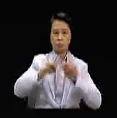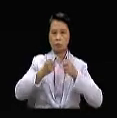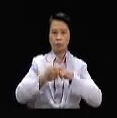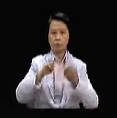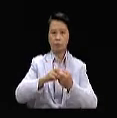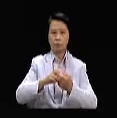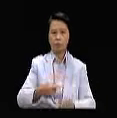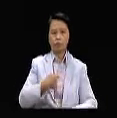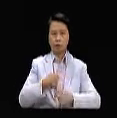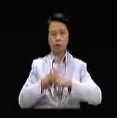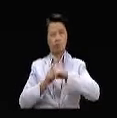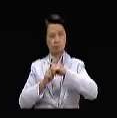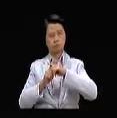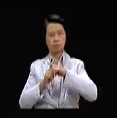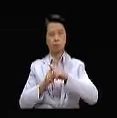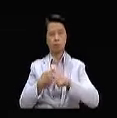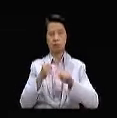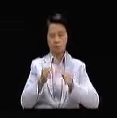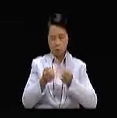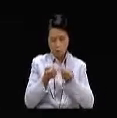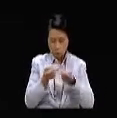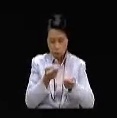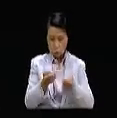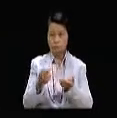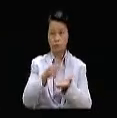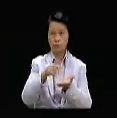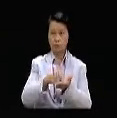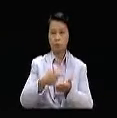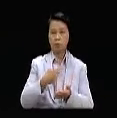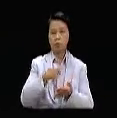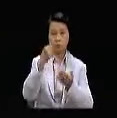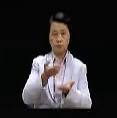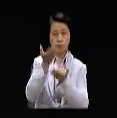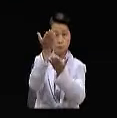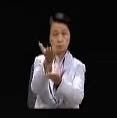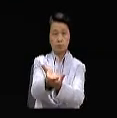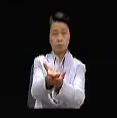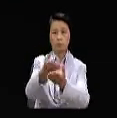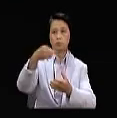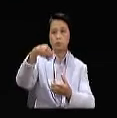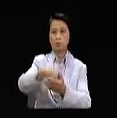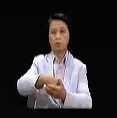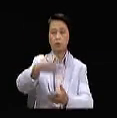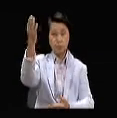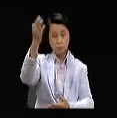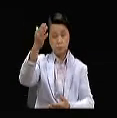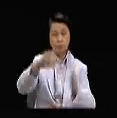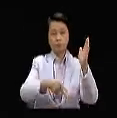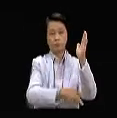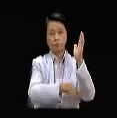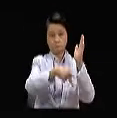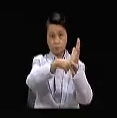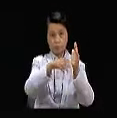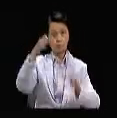saya optimis Nah kita dapat menguruskan ke ini dan kita dapat membentangkan ke ini di dalam hal persidangan palemoon